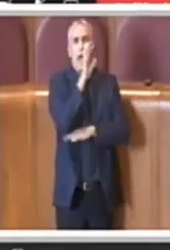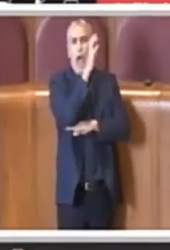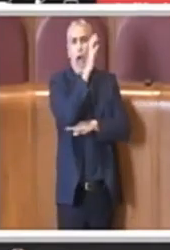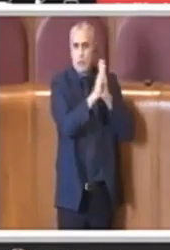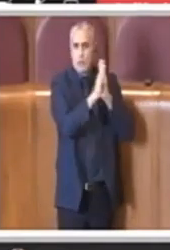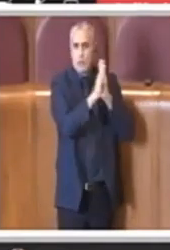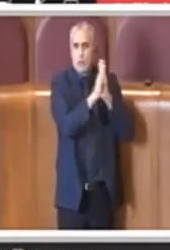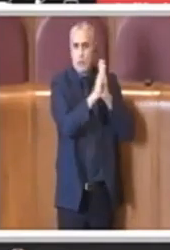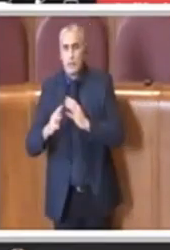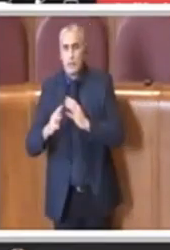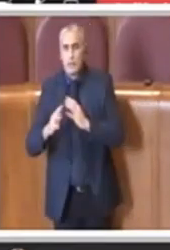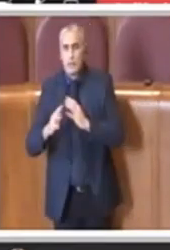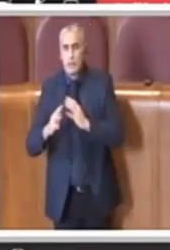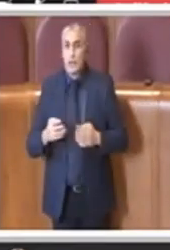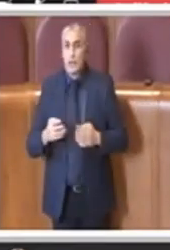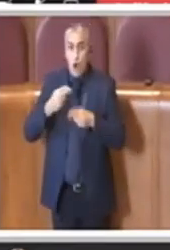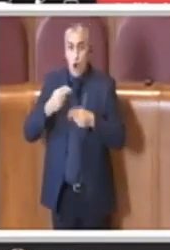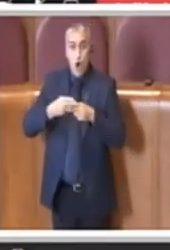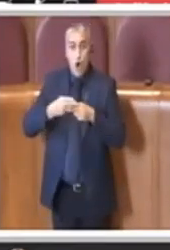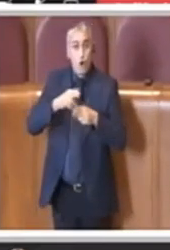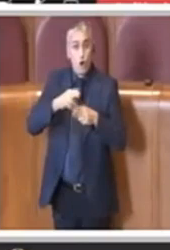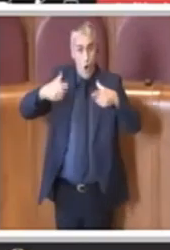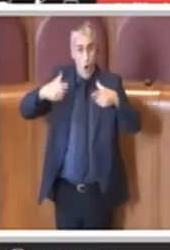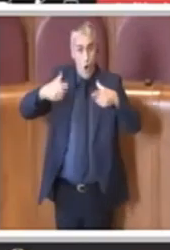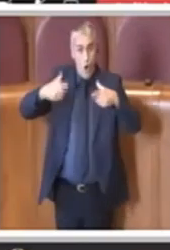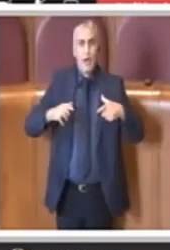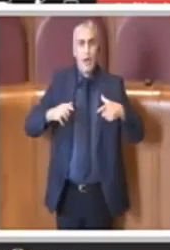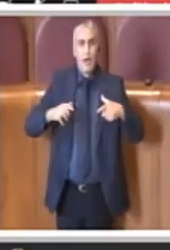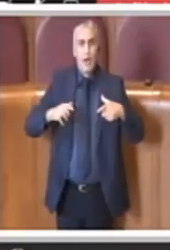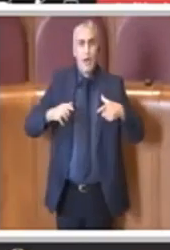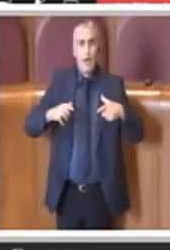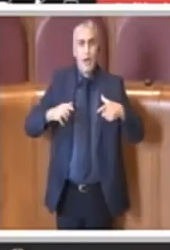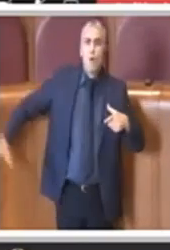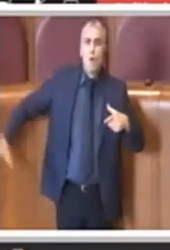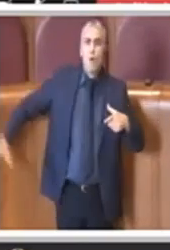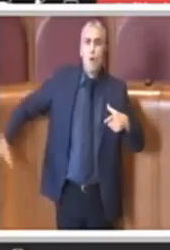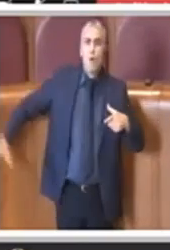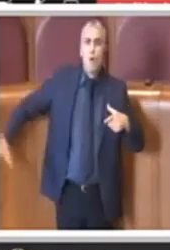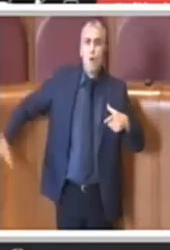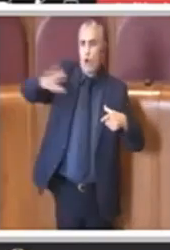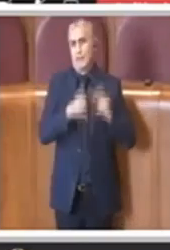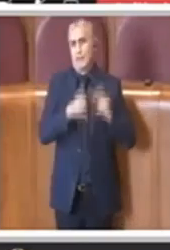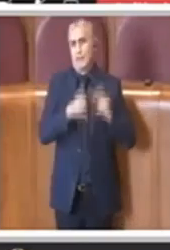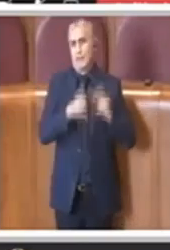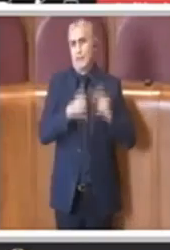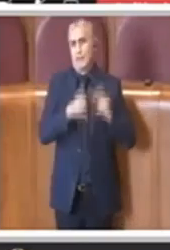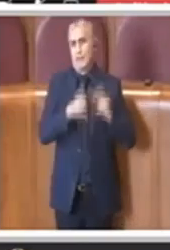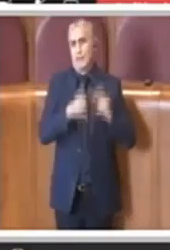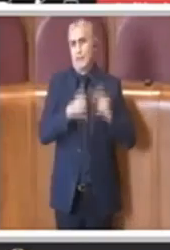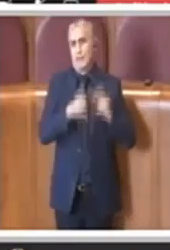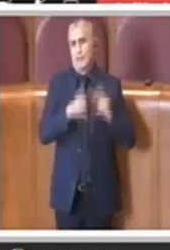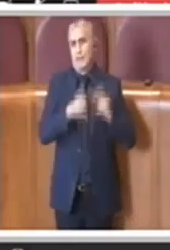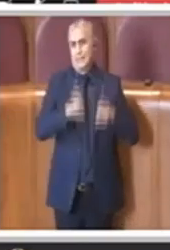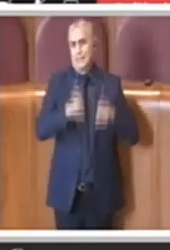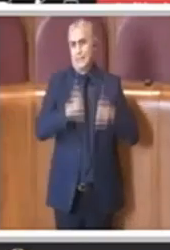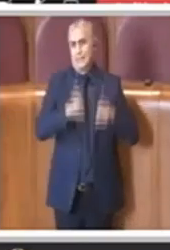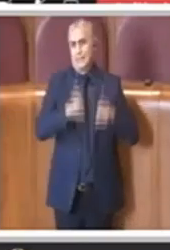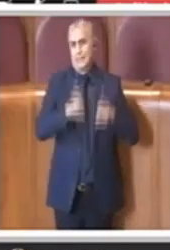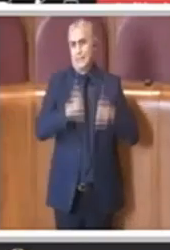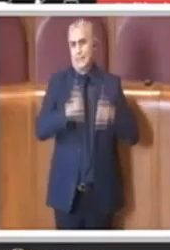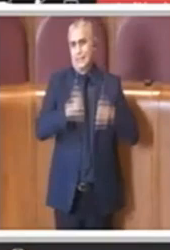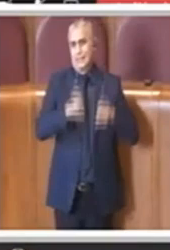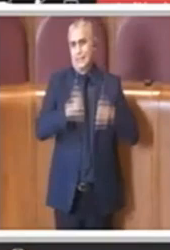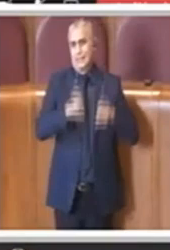ricordiamo che Roma è la città più verde d'Europa con 330.000 alberi, perciò non è semplicissimo